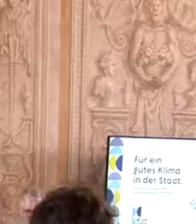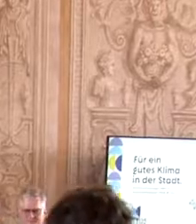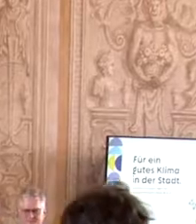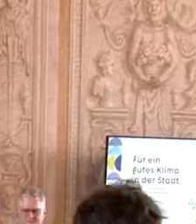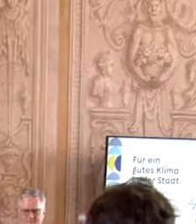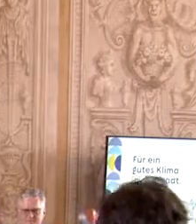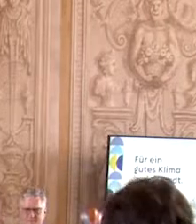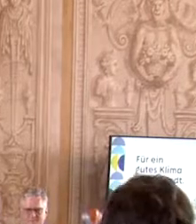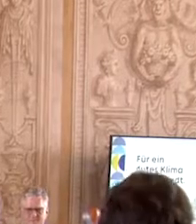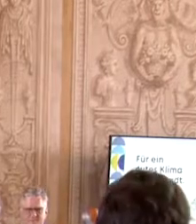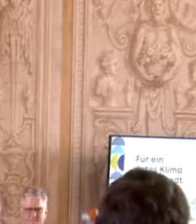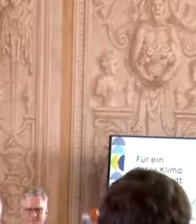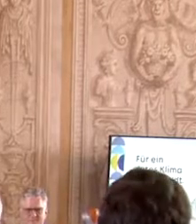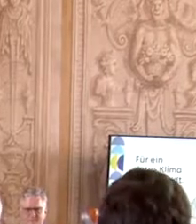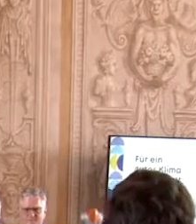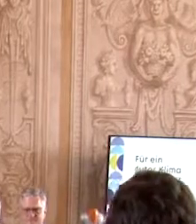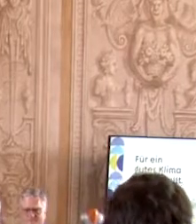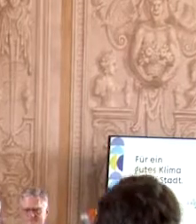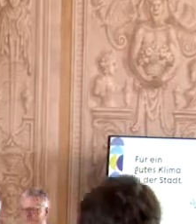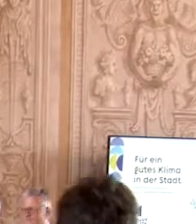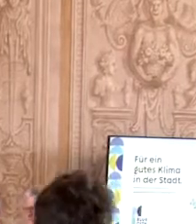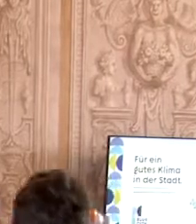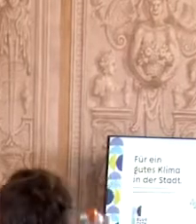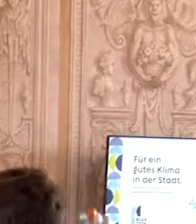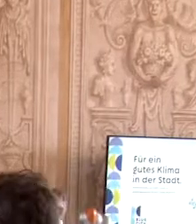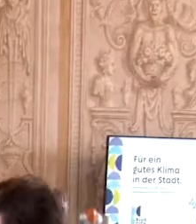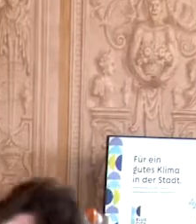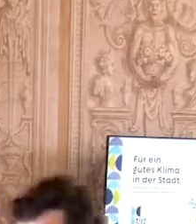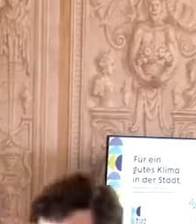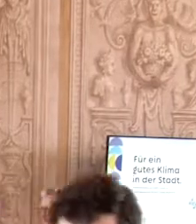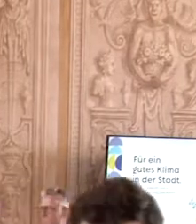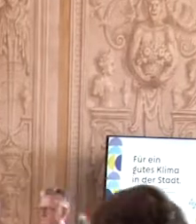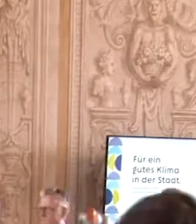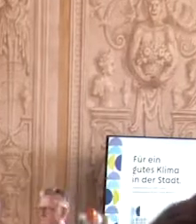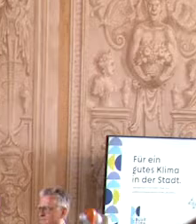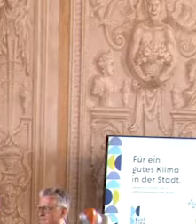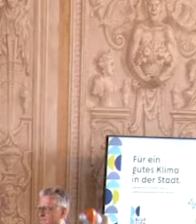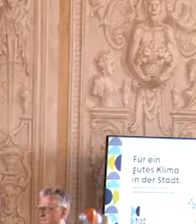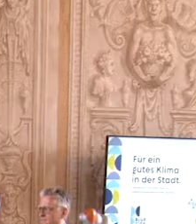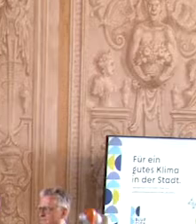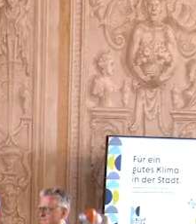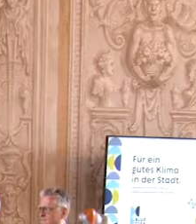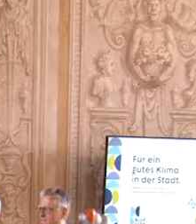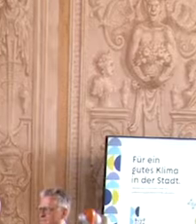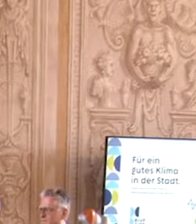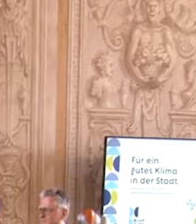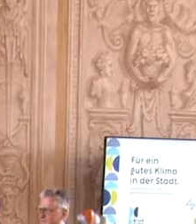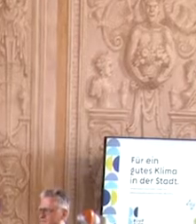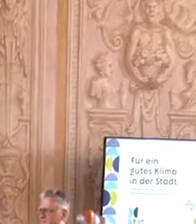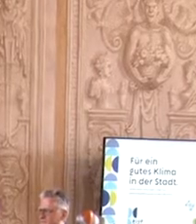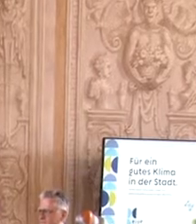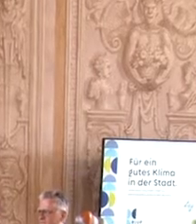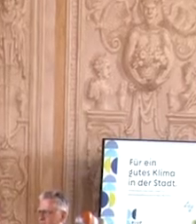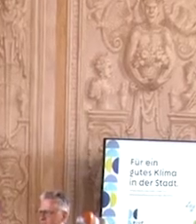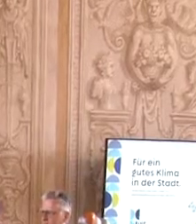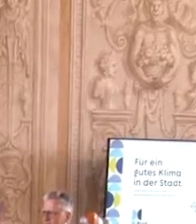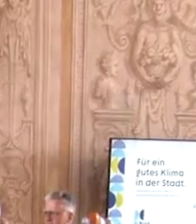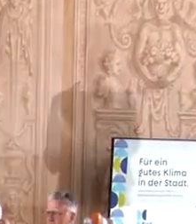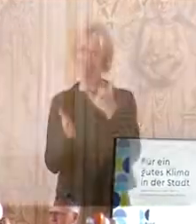Dürfen wir anders hinschauen. Dankeschön. Ein letzter Gang zum Tisch Nummer 2 zur Unterschrift unter